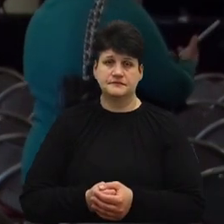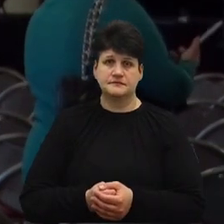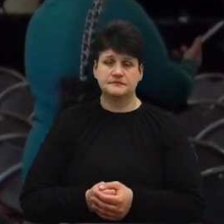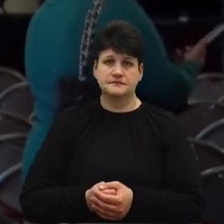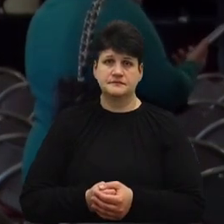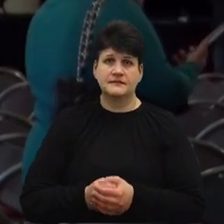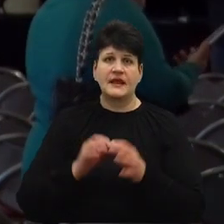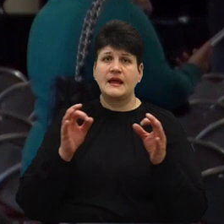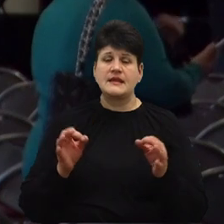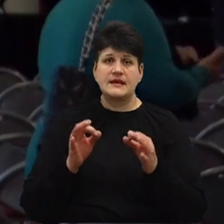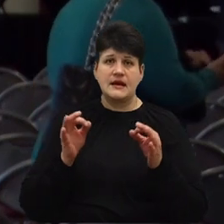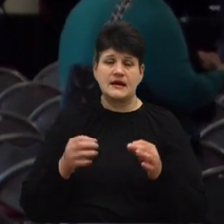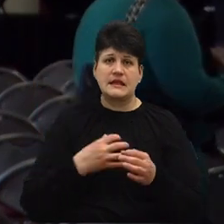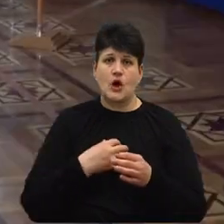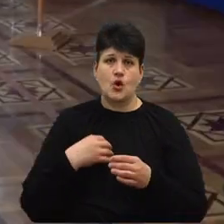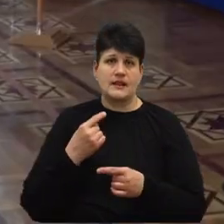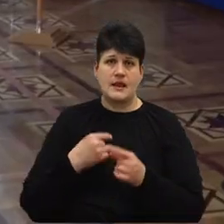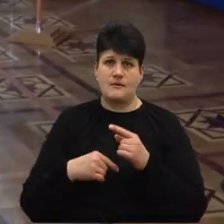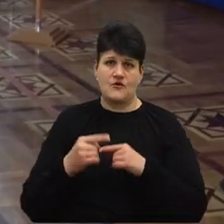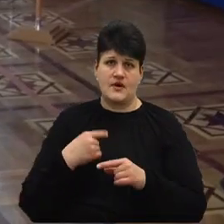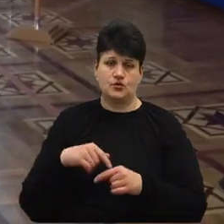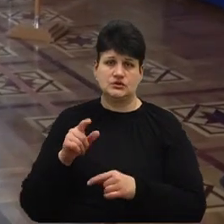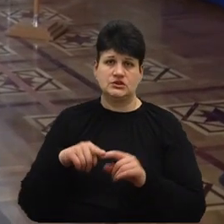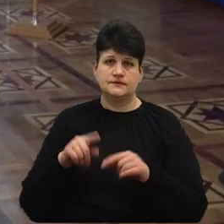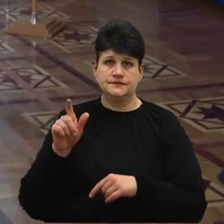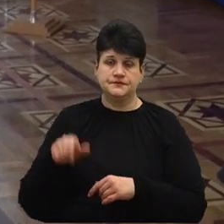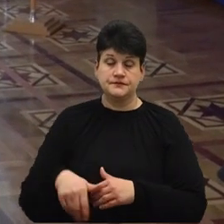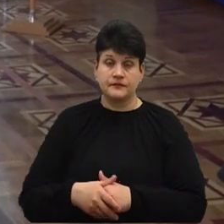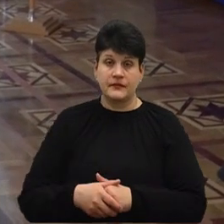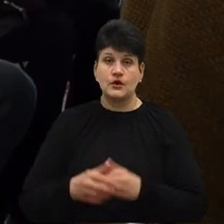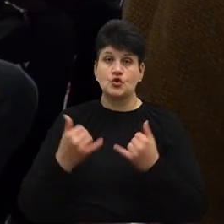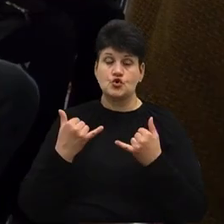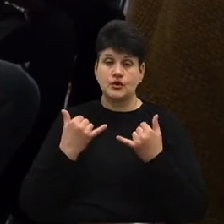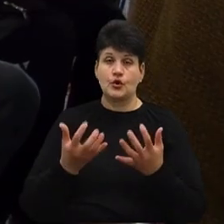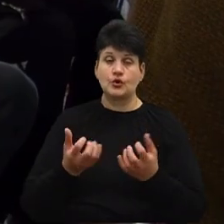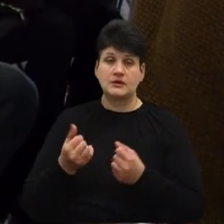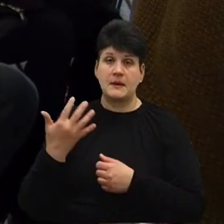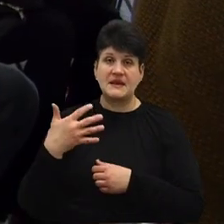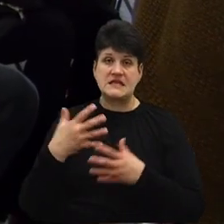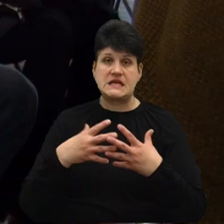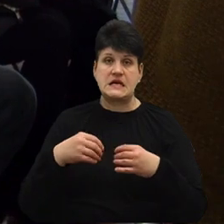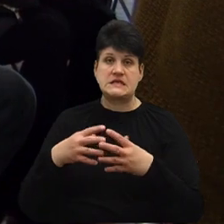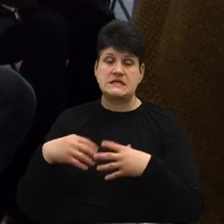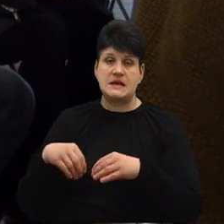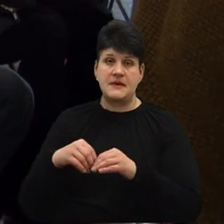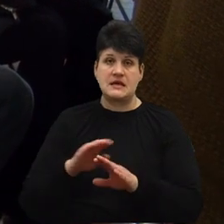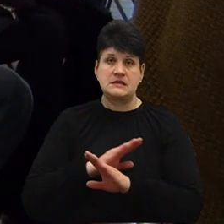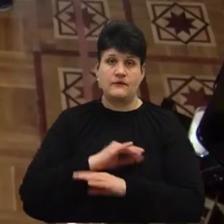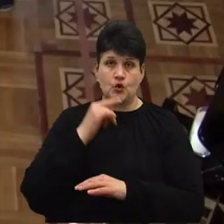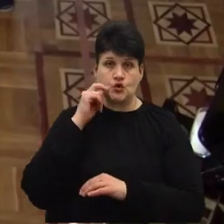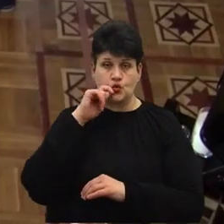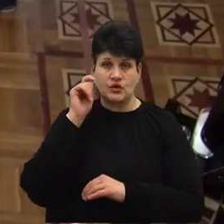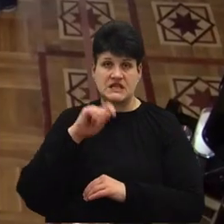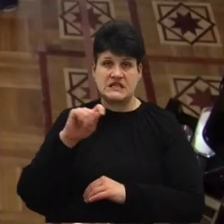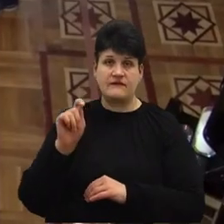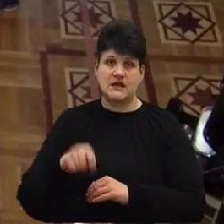Ніякі нагороди не повернуть рідної людини. Сьогодні державні відзнаки отримали 50 сімей загиблих у російсько-українській війні бійців